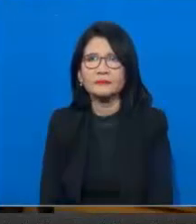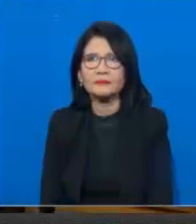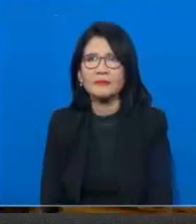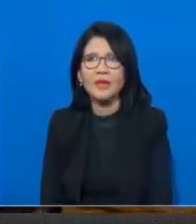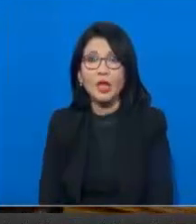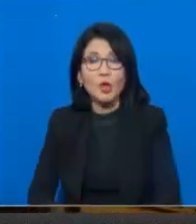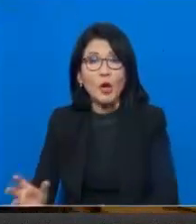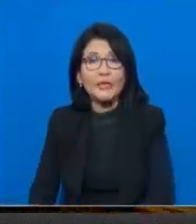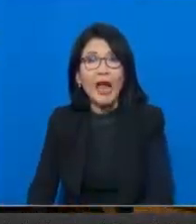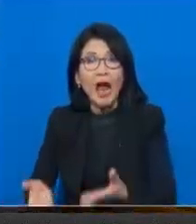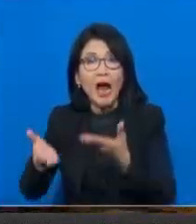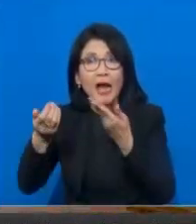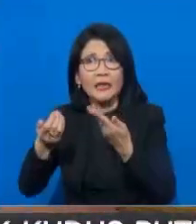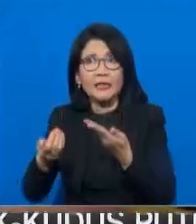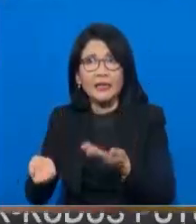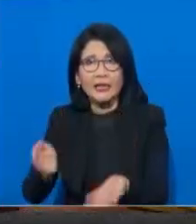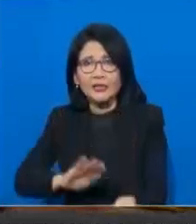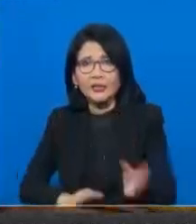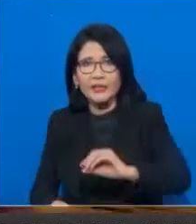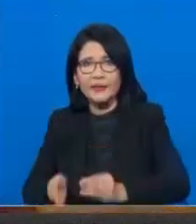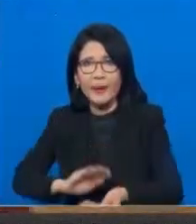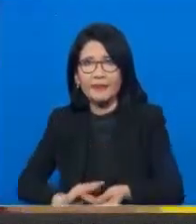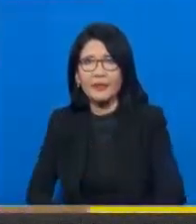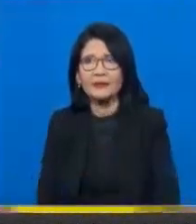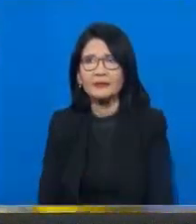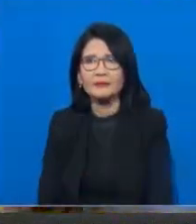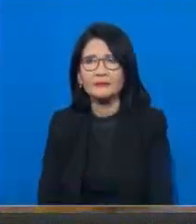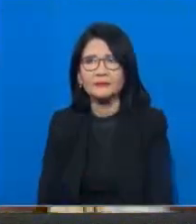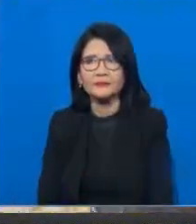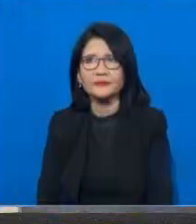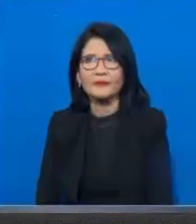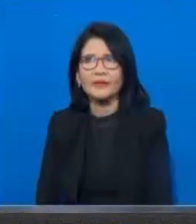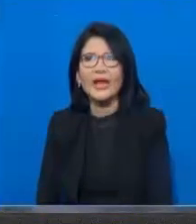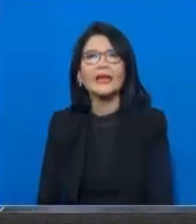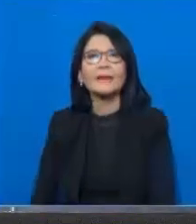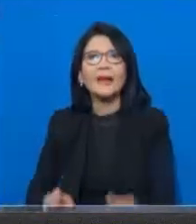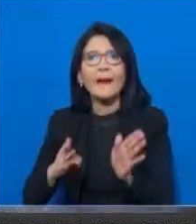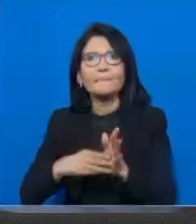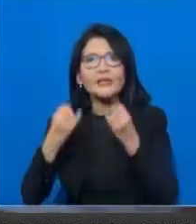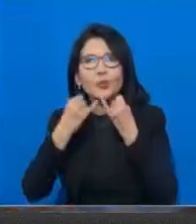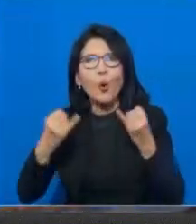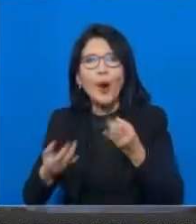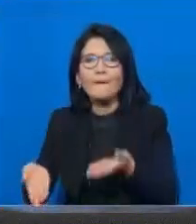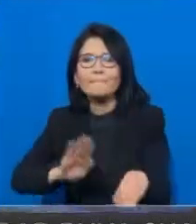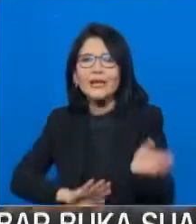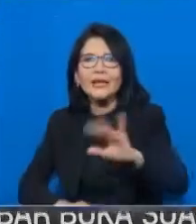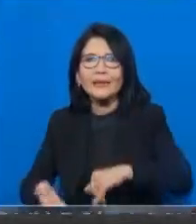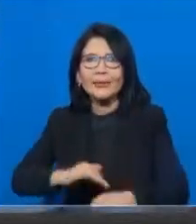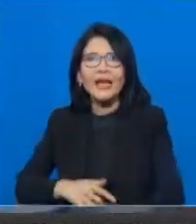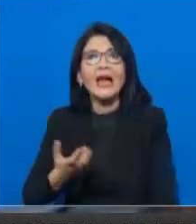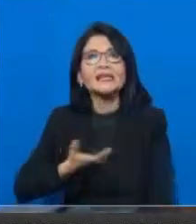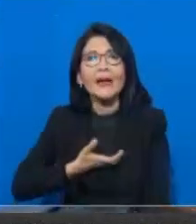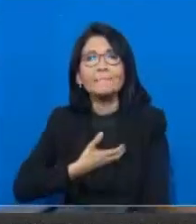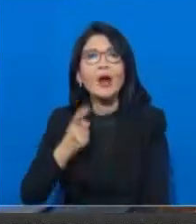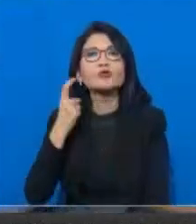diangkat dan paling susah adalah ini. Ini namanya apa, Mbak? Misoa. Misoa, melipat ya? Iya. Nah, ini saya mau coba. Gimana,